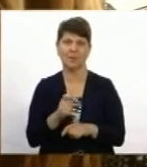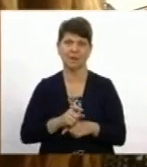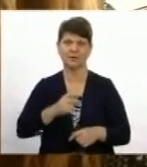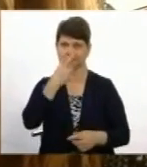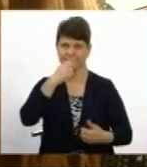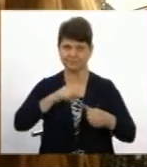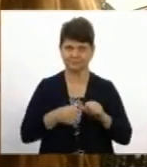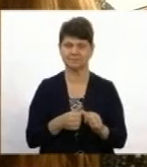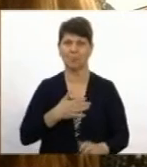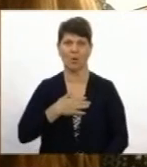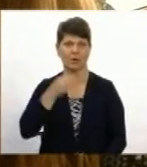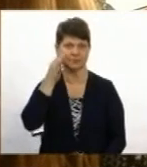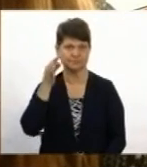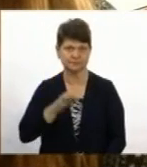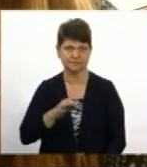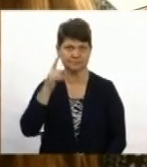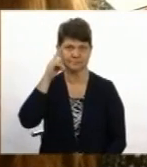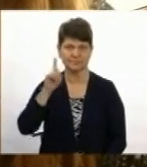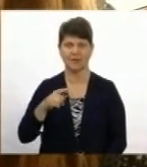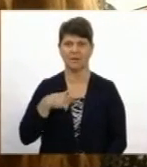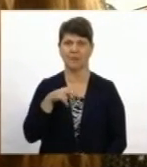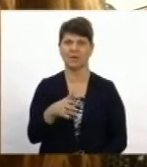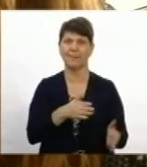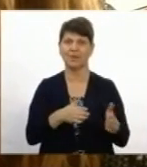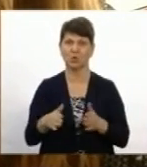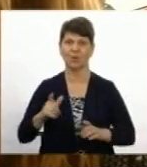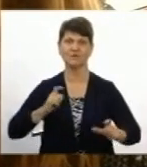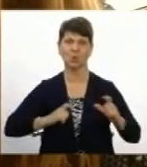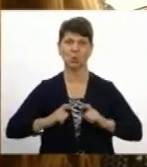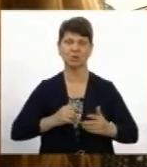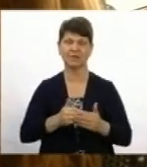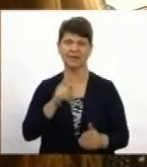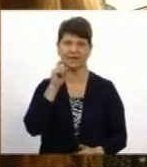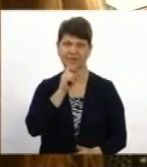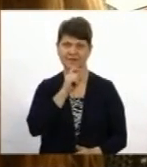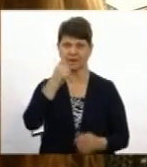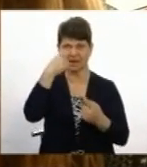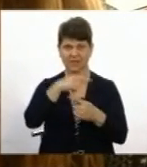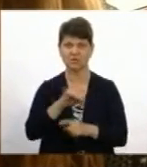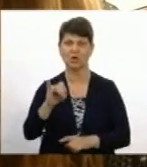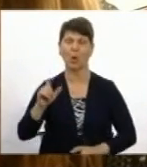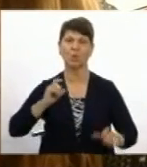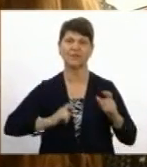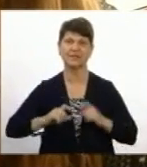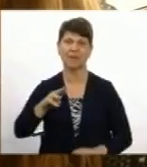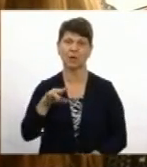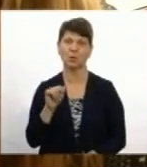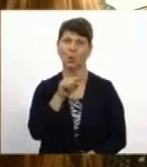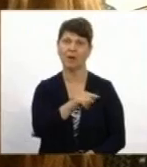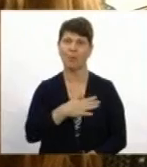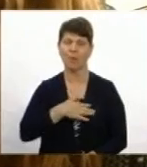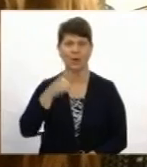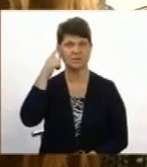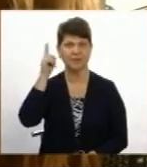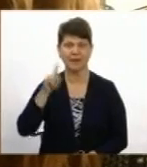мої знання, я пішла на підготовчі курси від Вінницького технічного університету. Там мої знання з